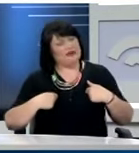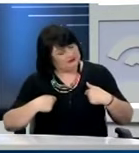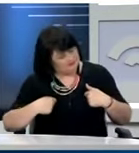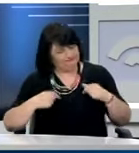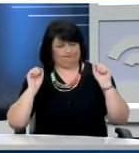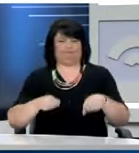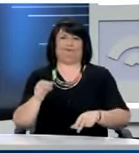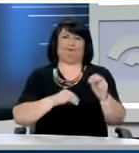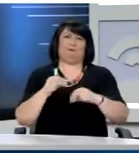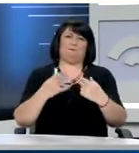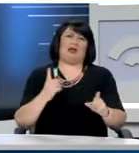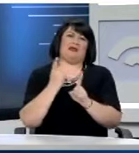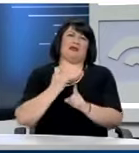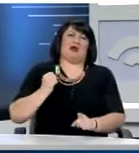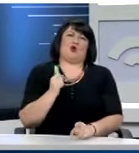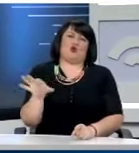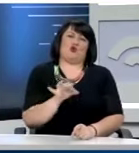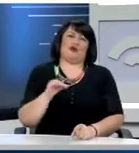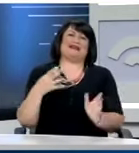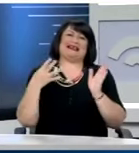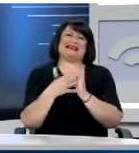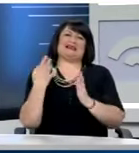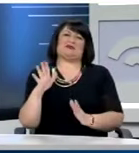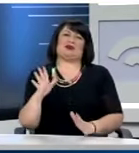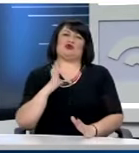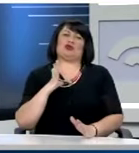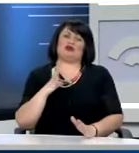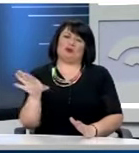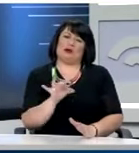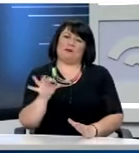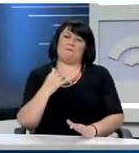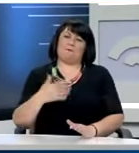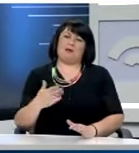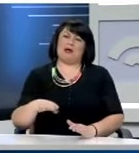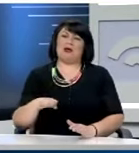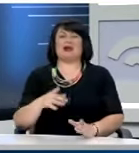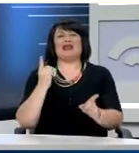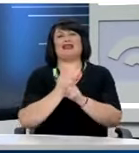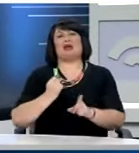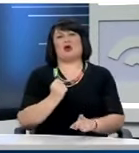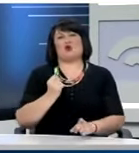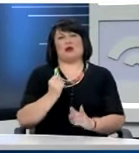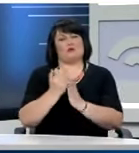εμείς το ψηφίσαμε. 4.500 προσλήψεις είχαν προγραμματίσει στην ειδική αγωγή.